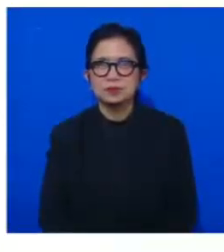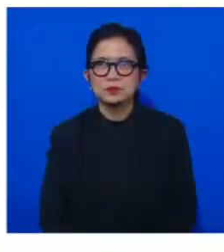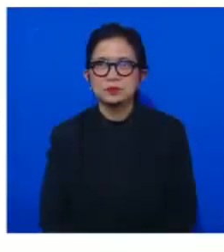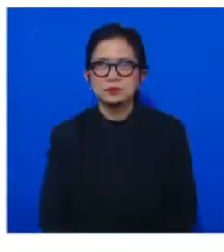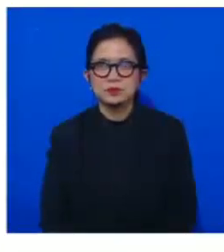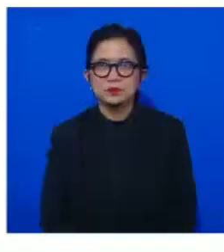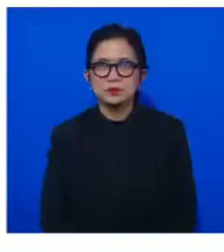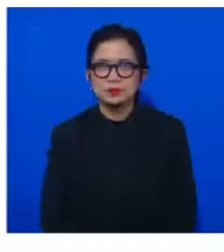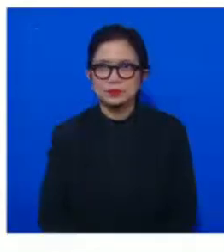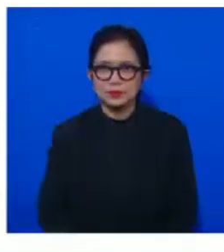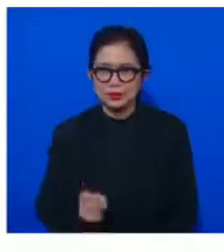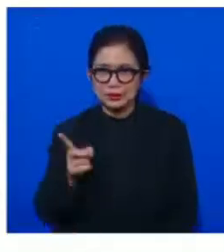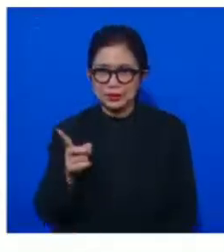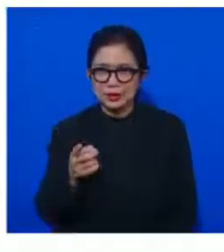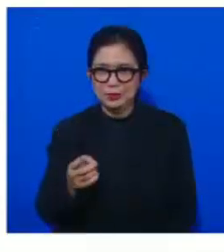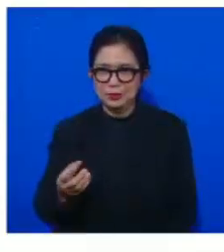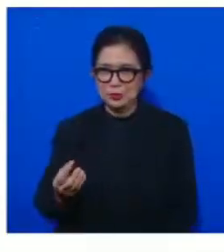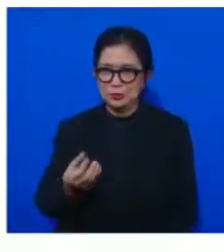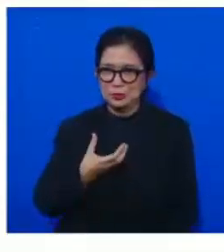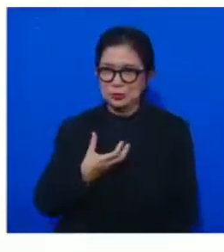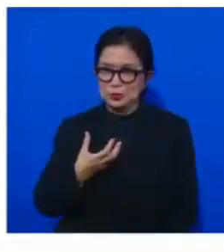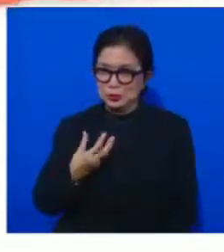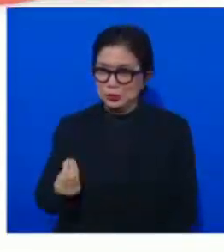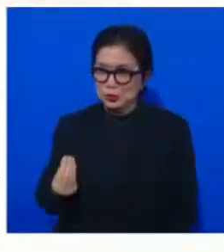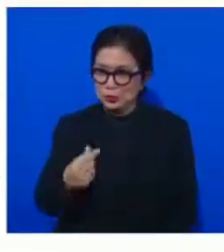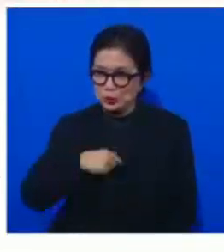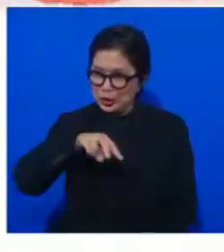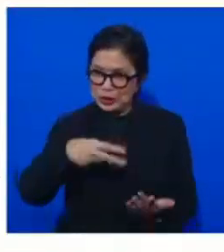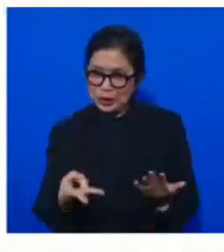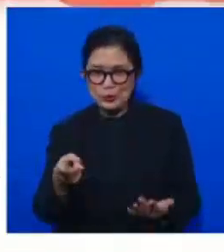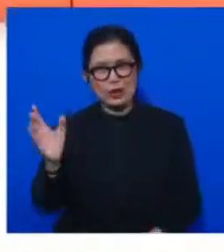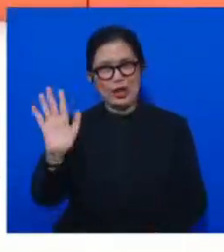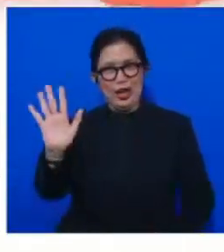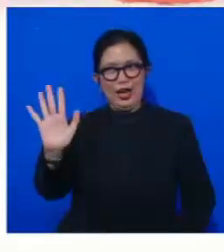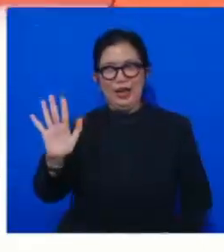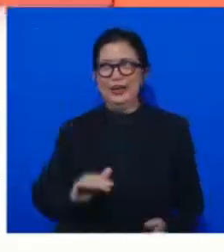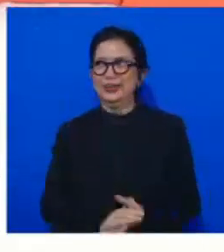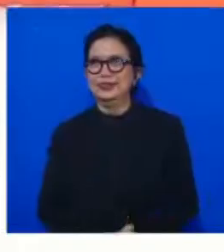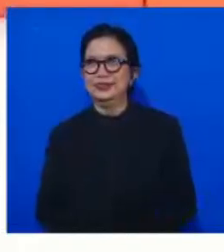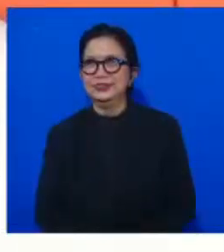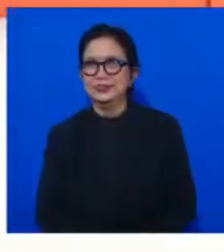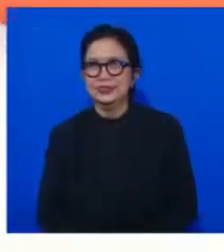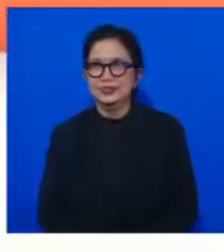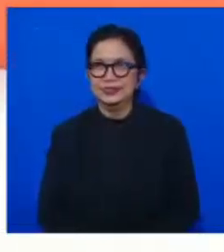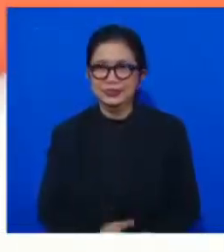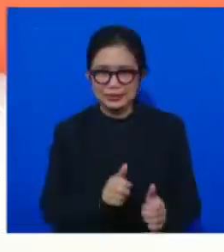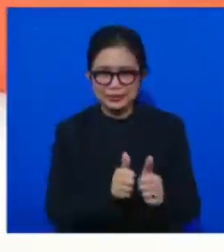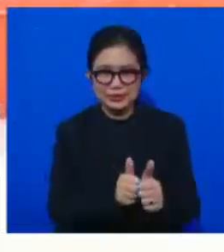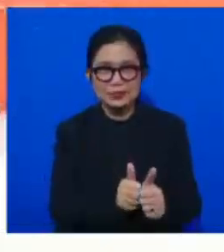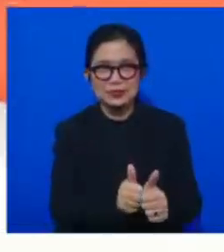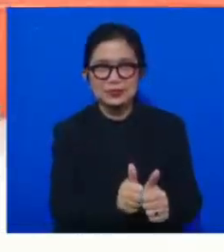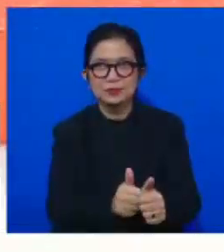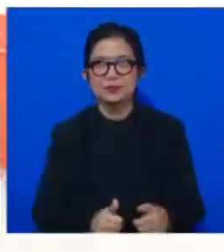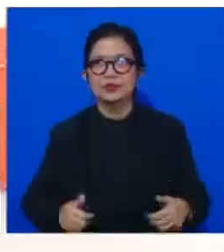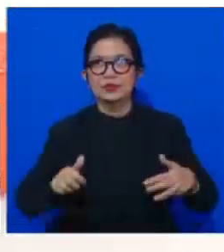Anda nunggu saya jatuh? Ternyata tidak. Jadi ya benar-benar seru banget. Meskipun saya masih tahap tandem ya, tapi luar